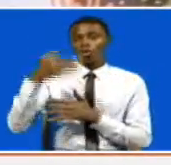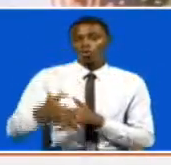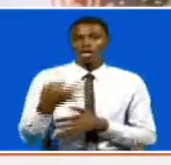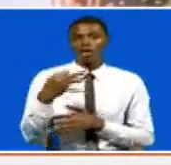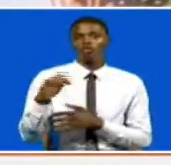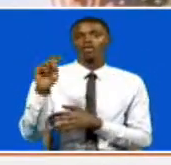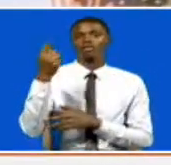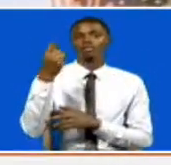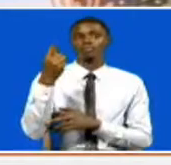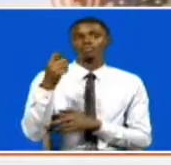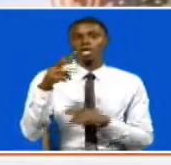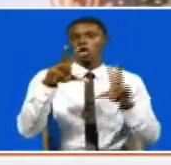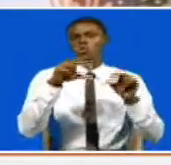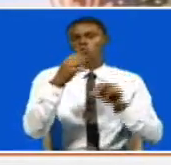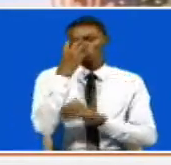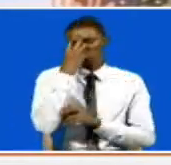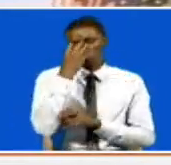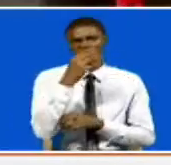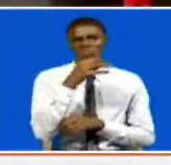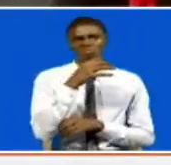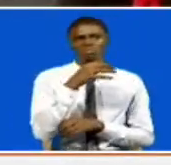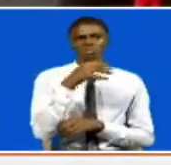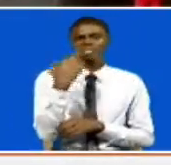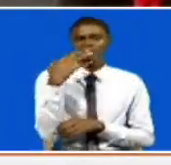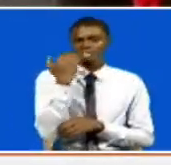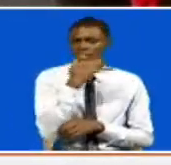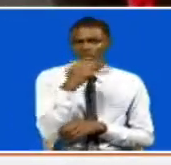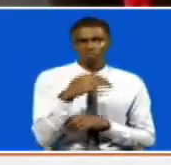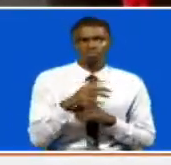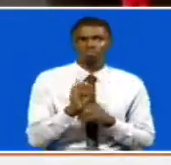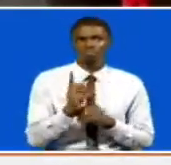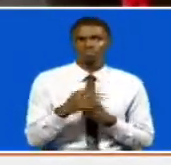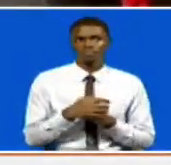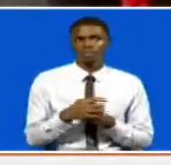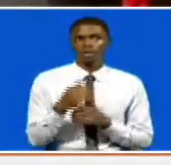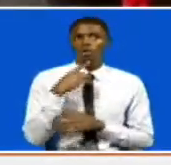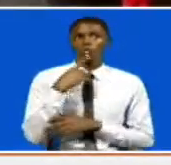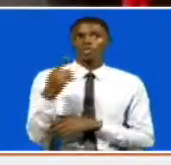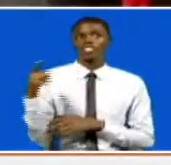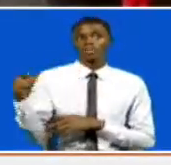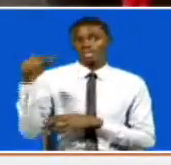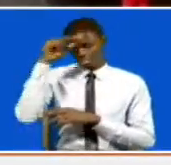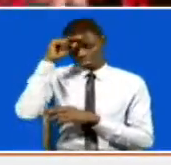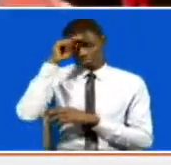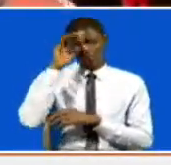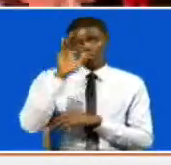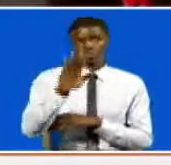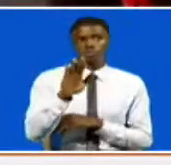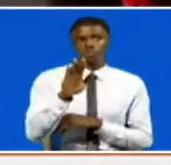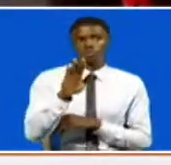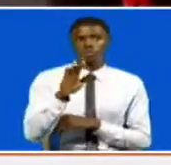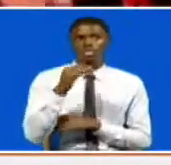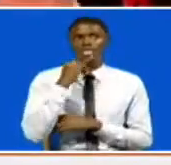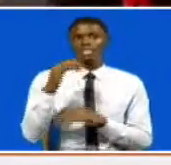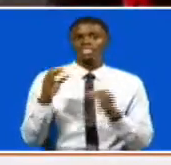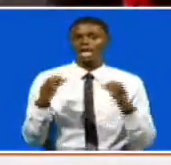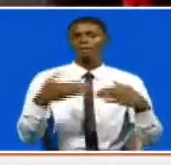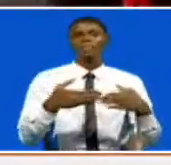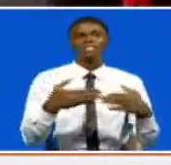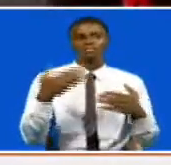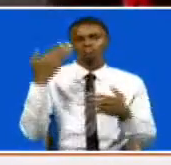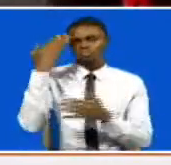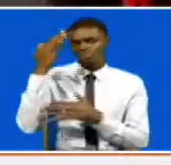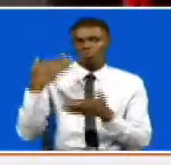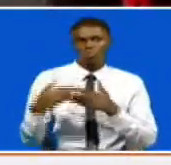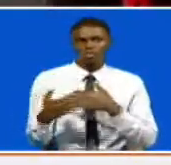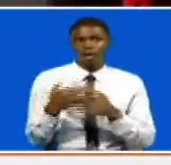Kenya. Sio Ruto na Gachagua. Kama ni kweli ya watu wanasema hii serikali yao imekuwa ni kampuni na sisi hatuko pale ndani,